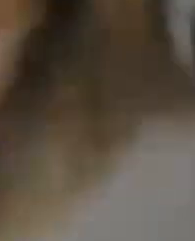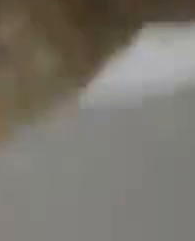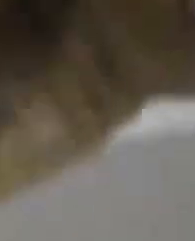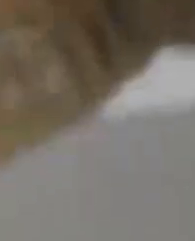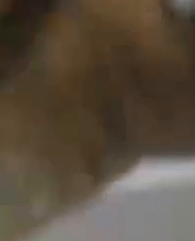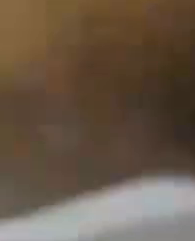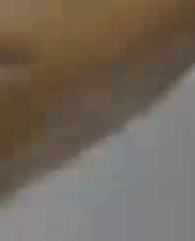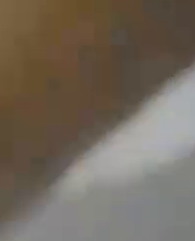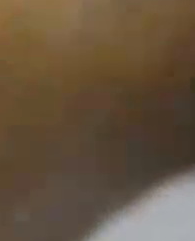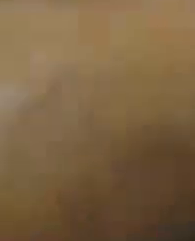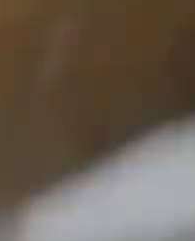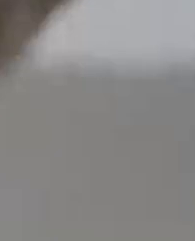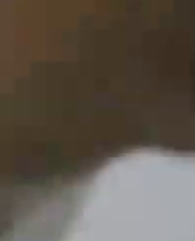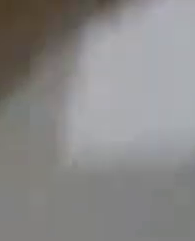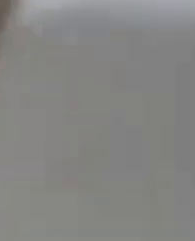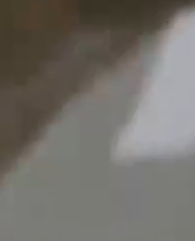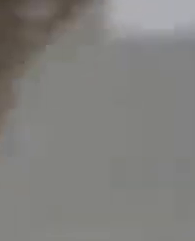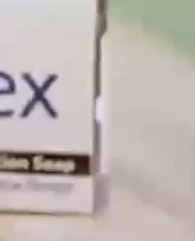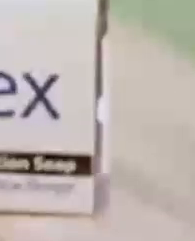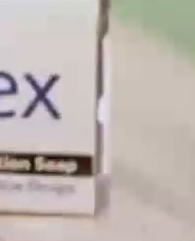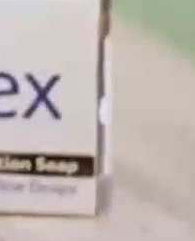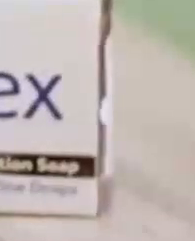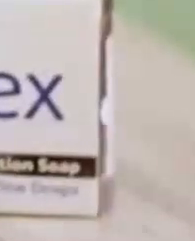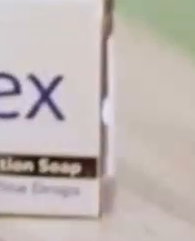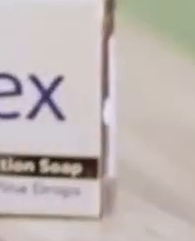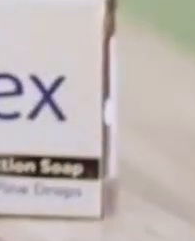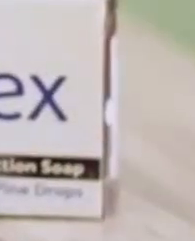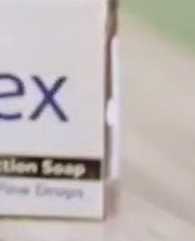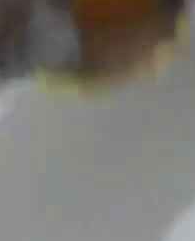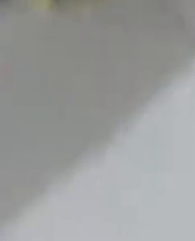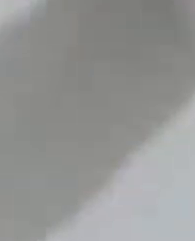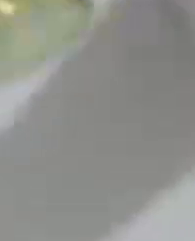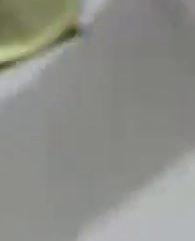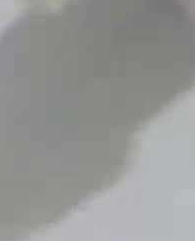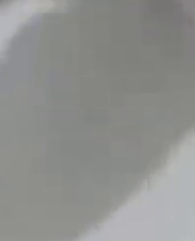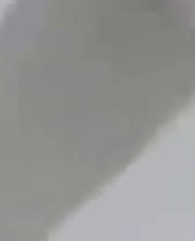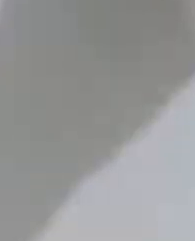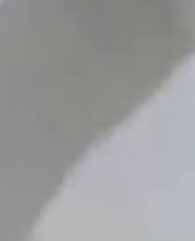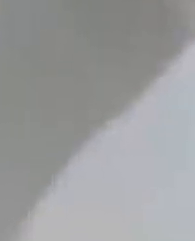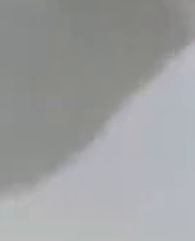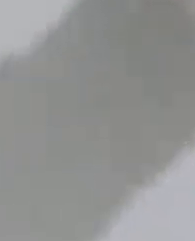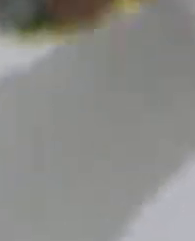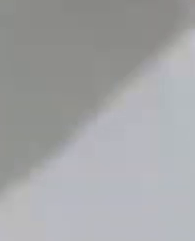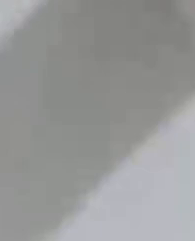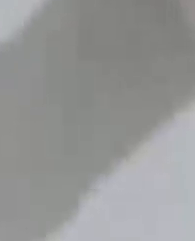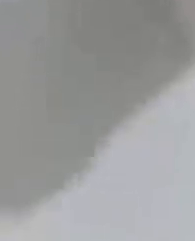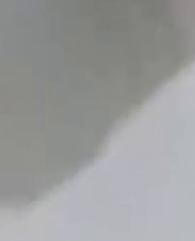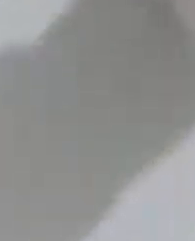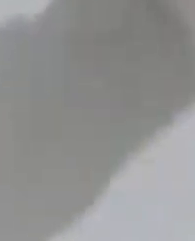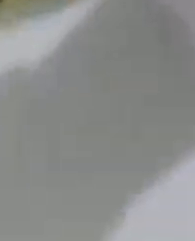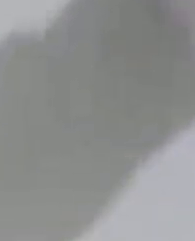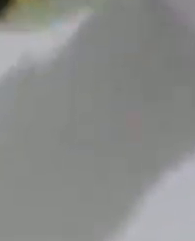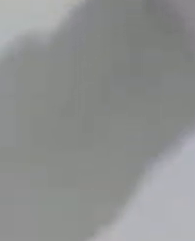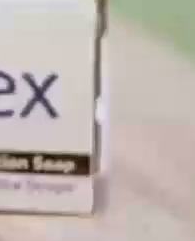n'imiti yabugenewe ku buryo biyiha ubuhangange bwo kwica bakteri zose. Niyo sabune ya mbere leta yo gukaraba, si iyo gukaraba